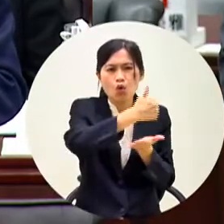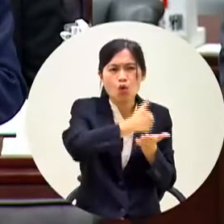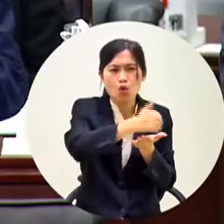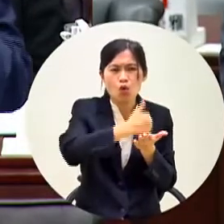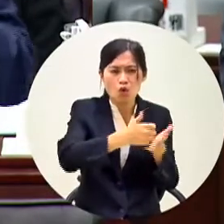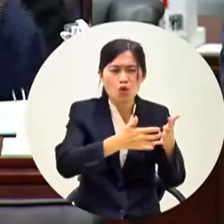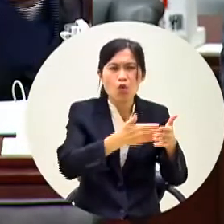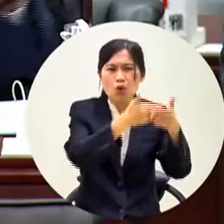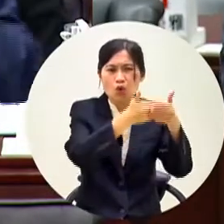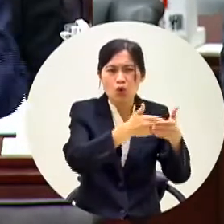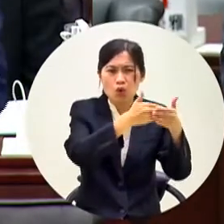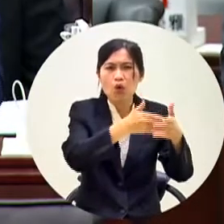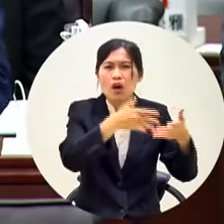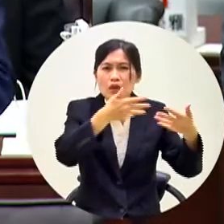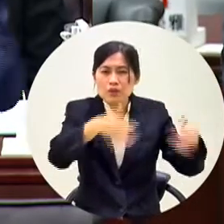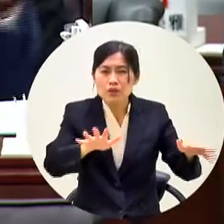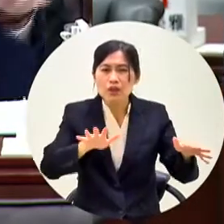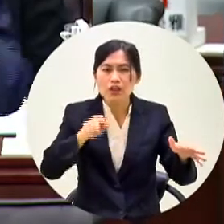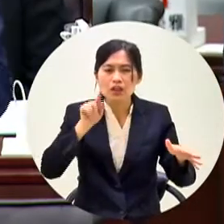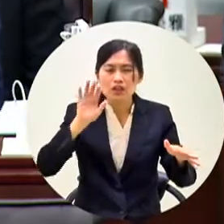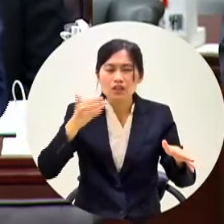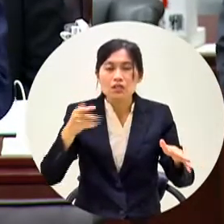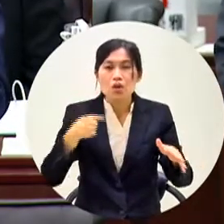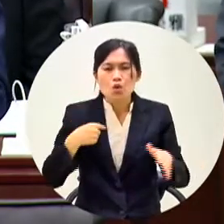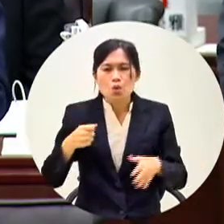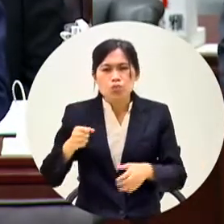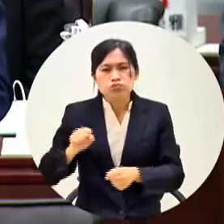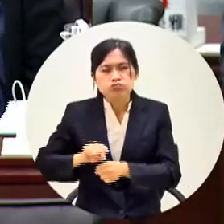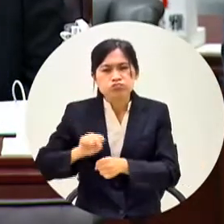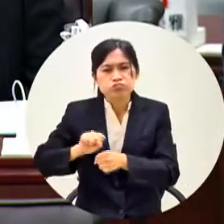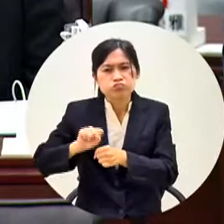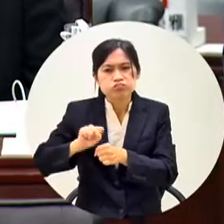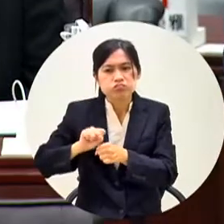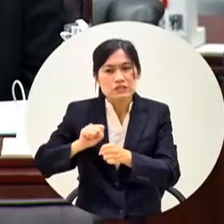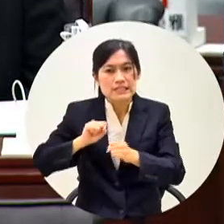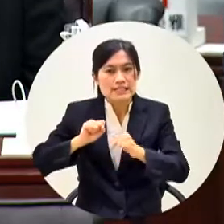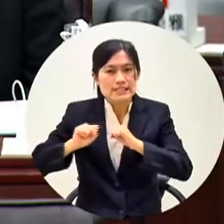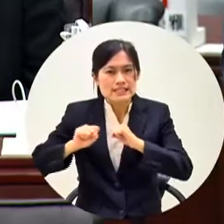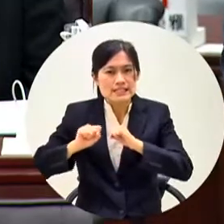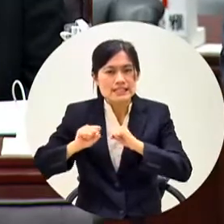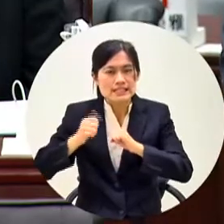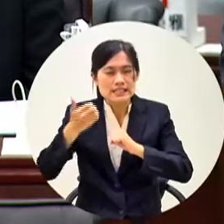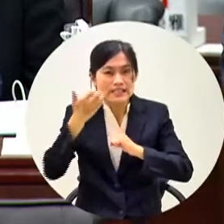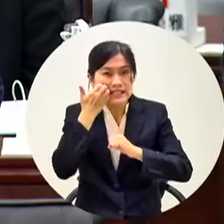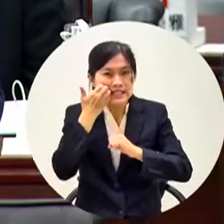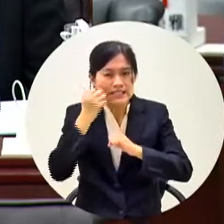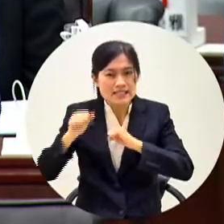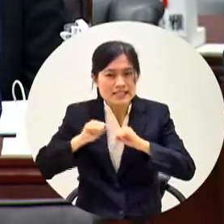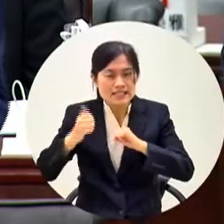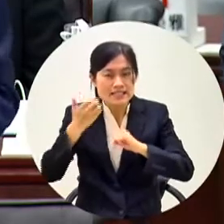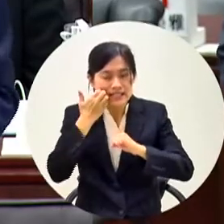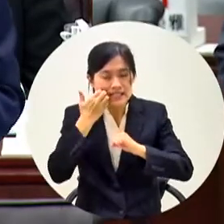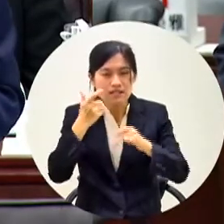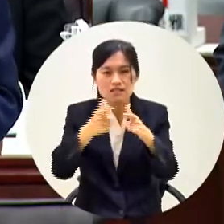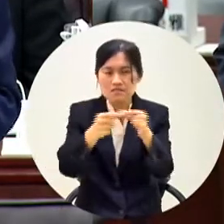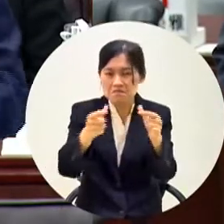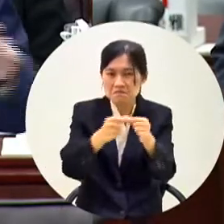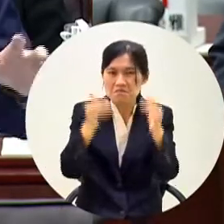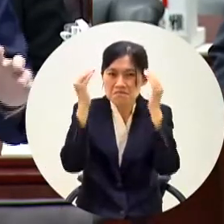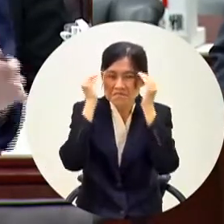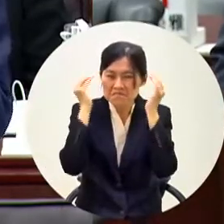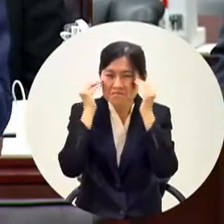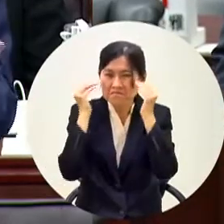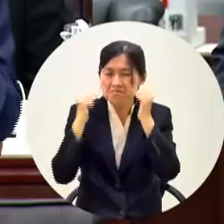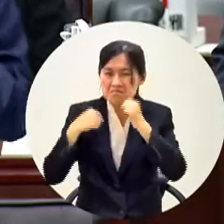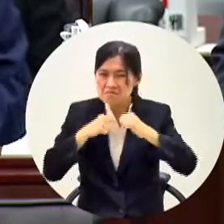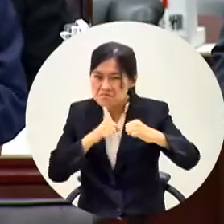多。啊，你这地来讲，增加出来，咱的竞争的对手的变成日本跟韩国。但是你这次 RCEP 的签订的范围